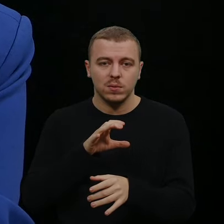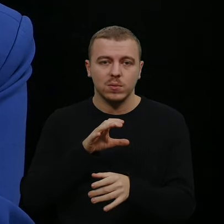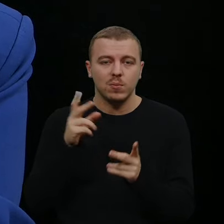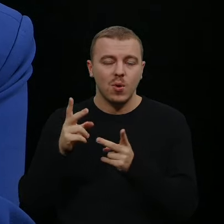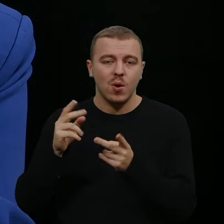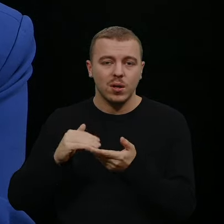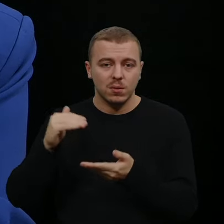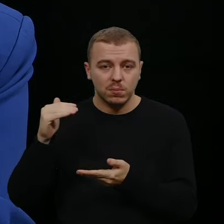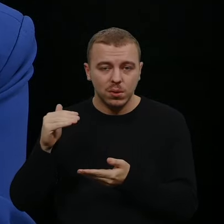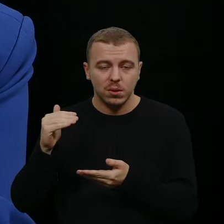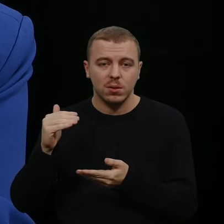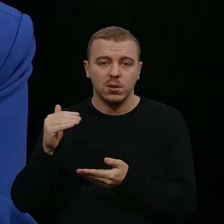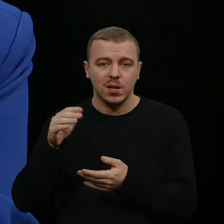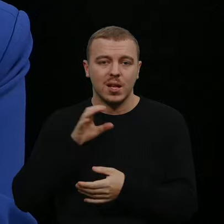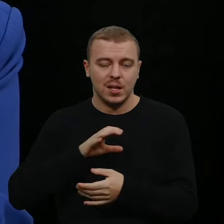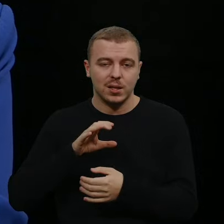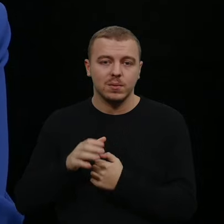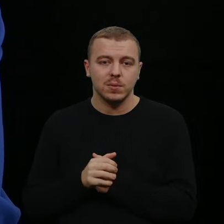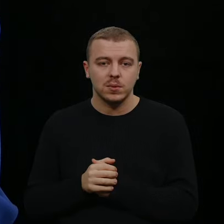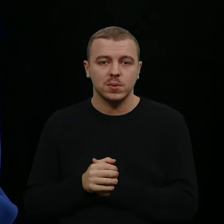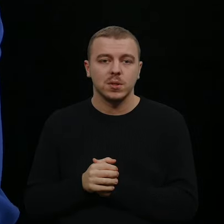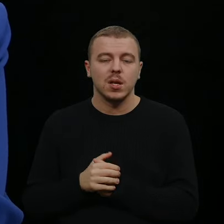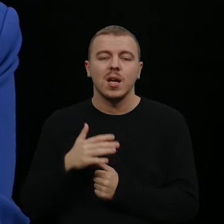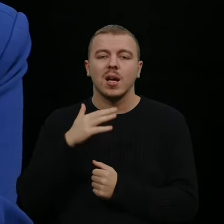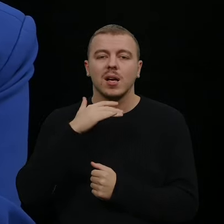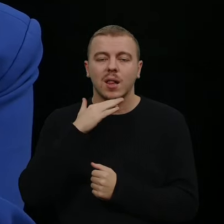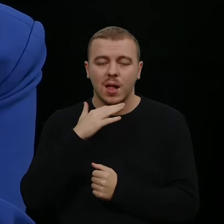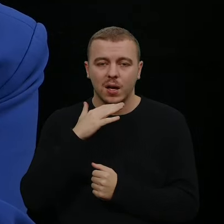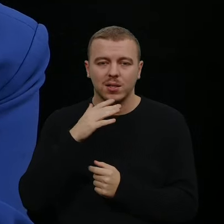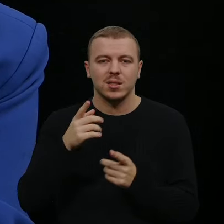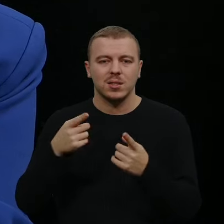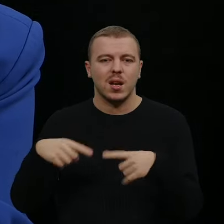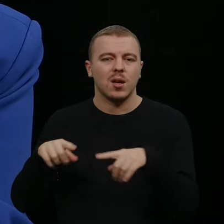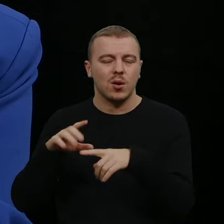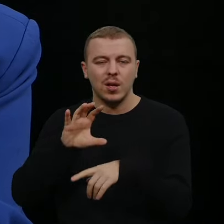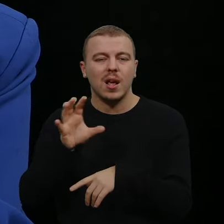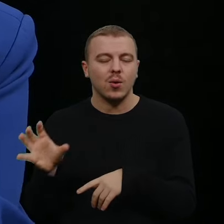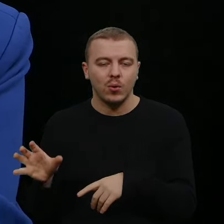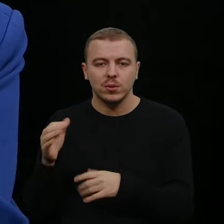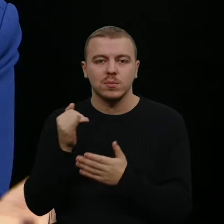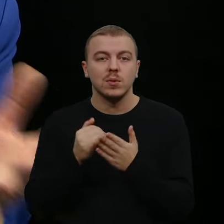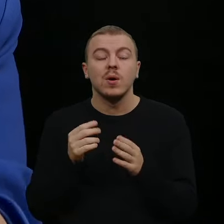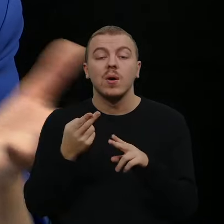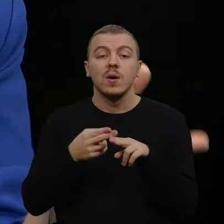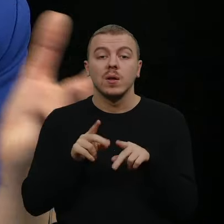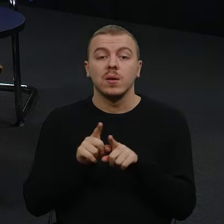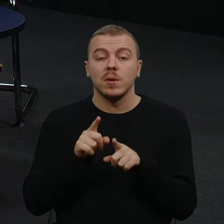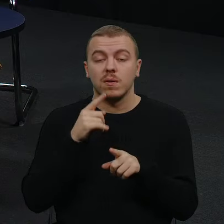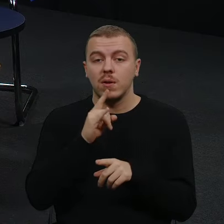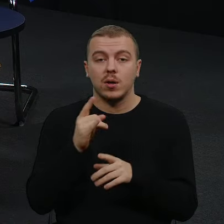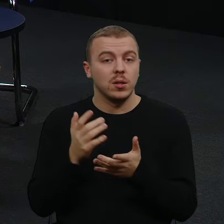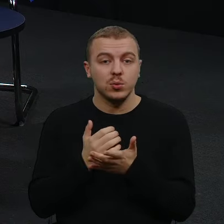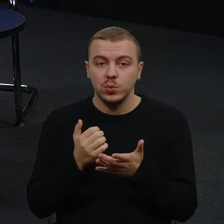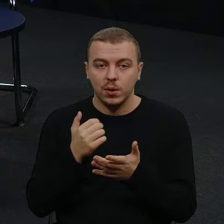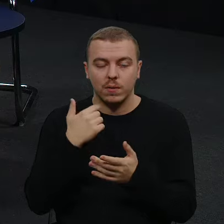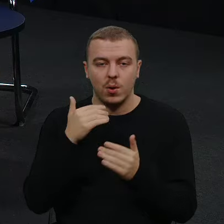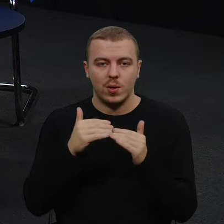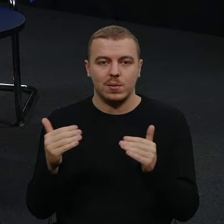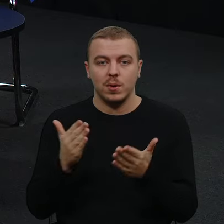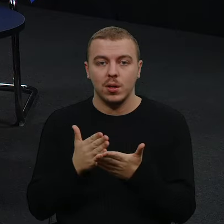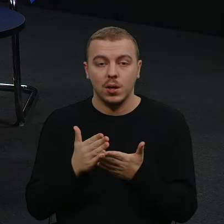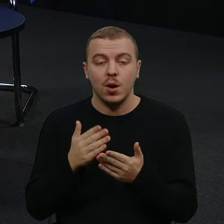poreikį didinti atlyginimus, klasės regionuose ten nesurenka 21 vaiko, paskui tos mokyklos irgi ant ribos atsiduria. Kas